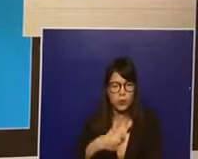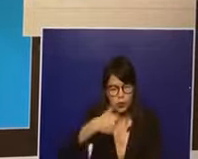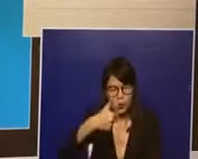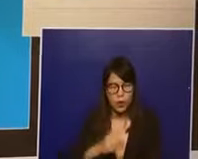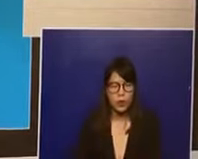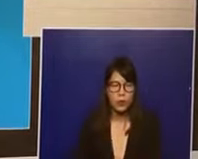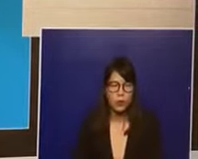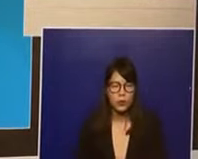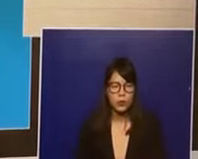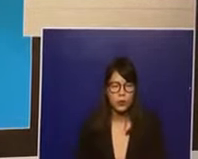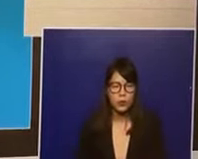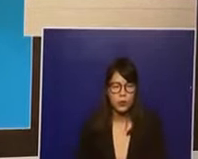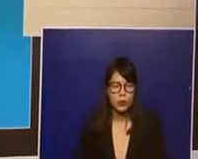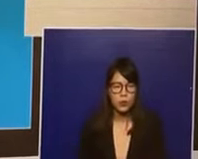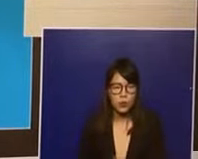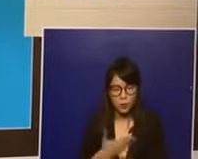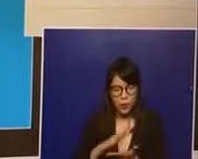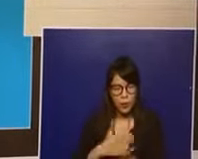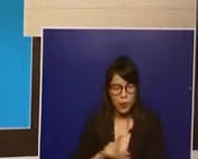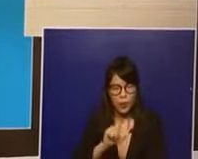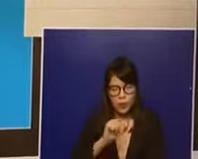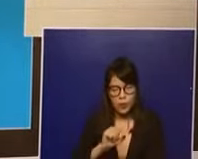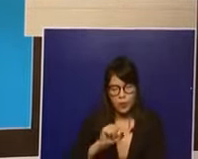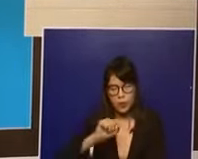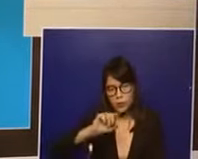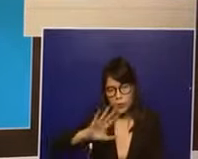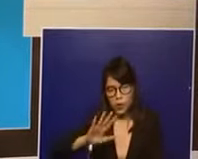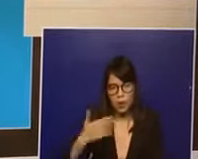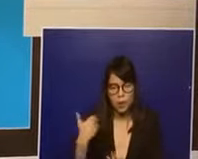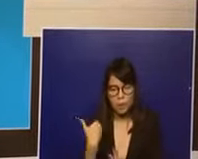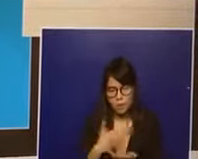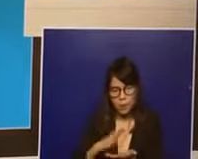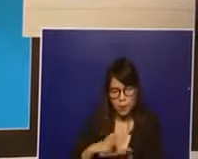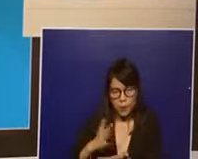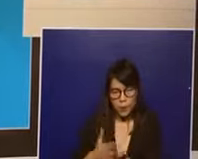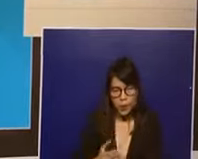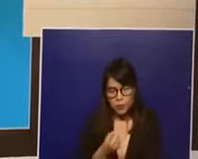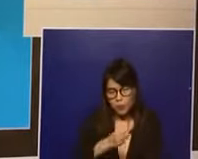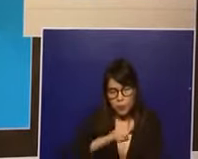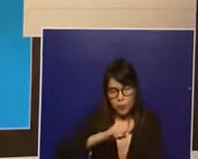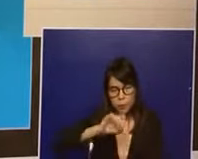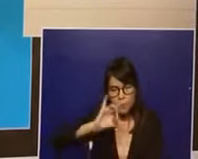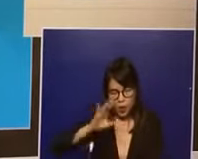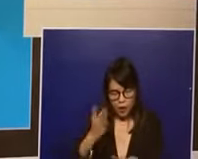าต25ประเภทธุรกิจในพื้นที่กรุงเทพและ18ใบอนุญา